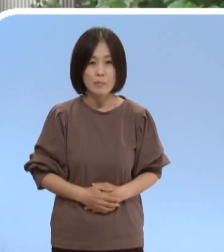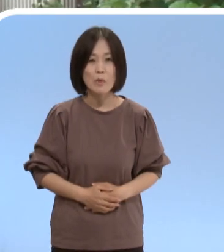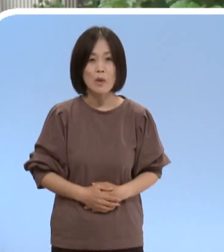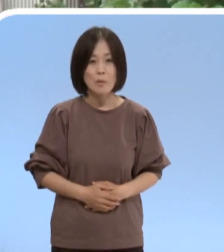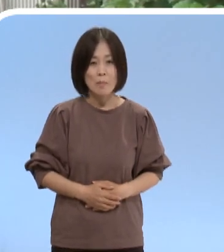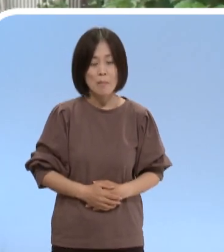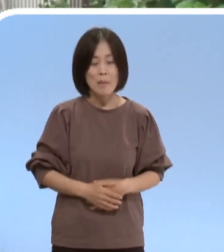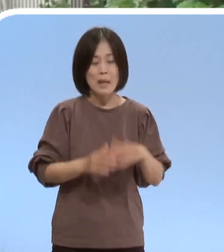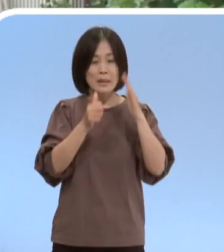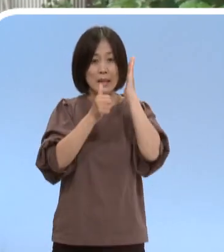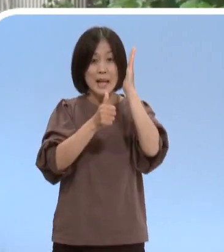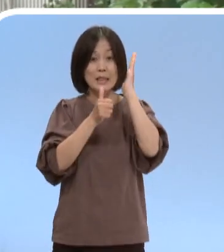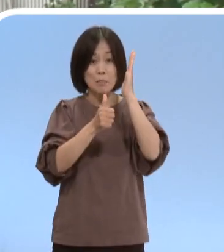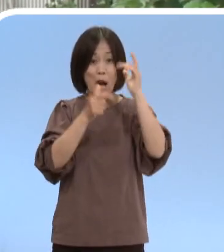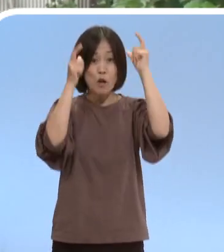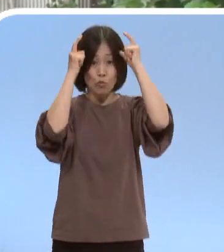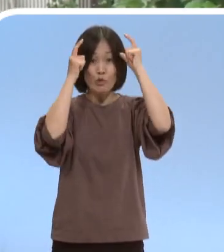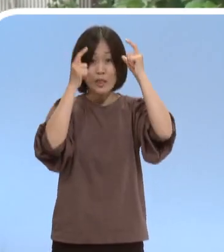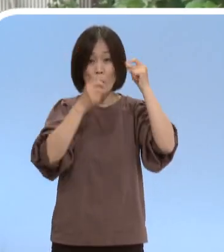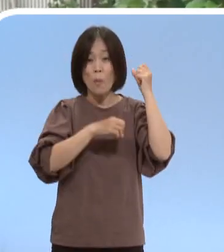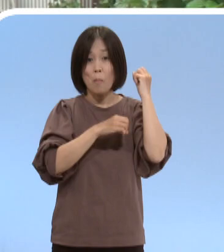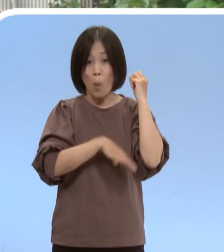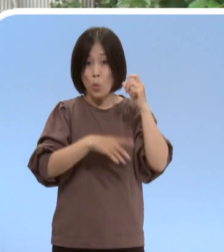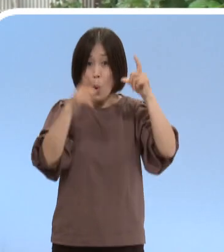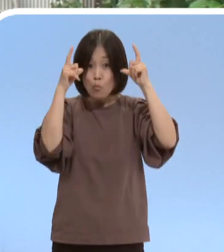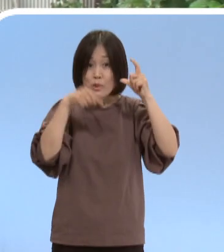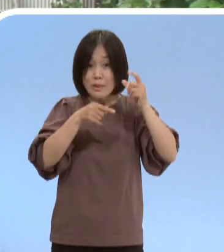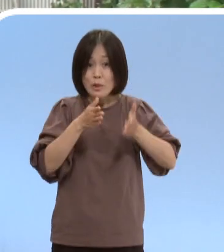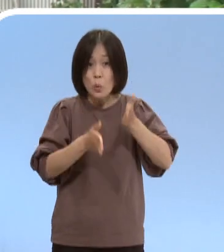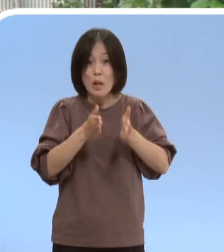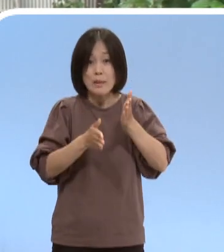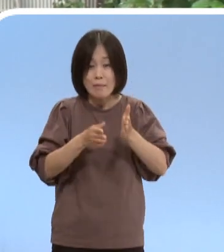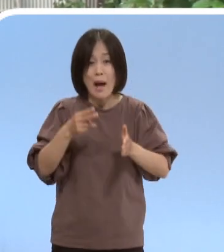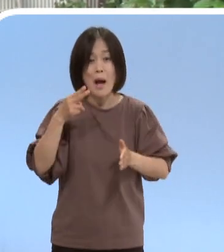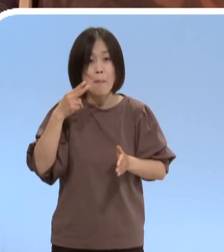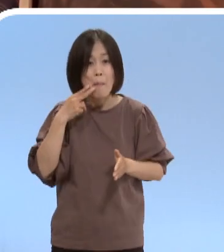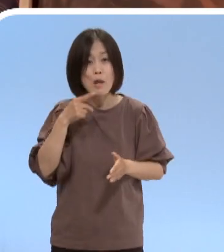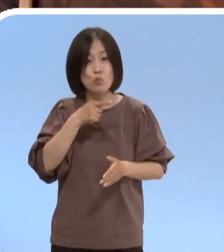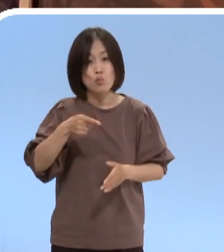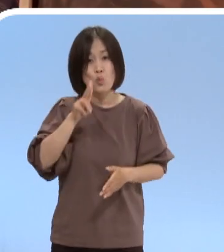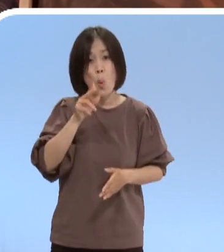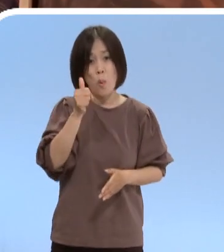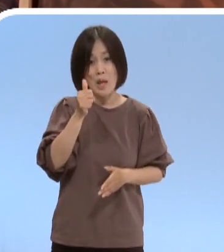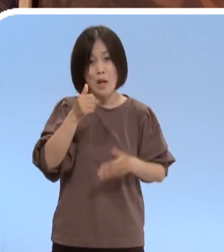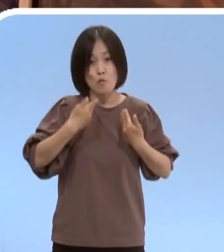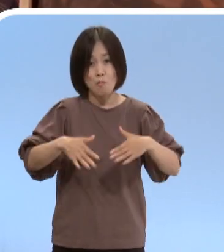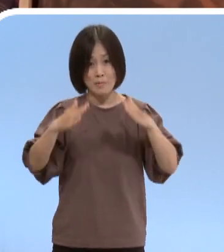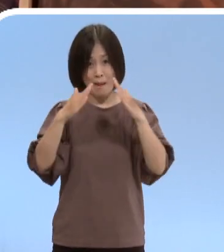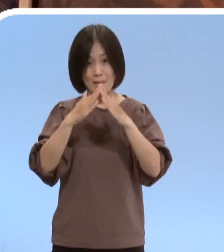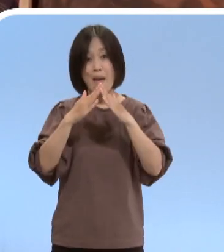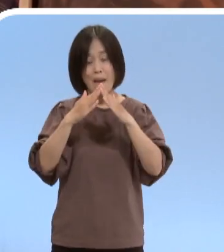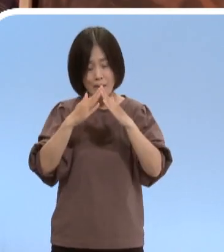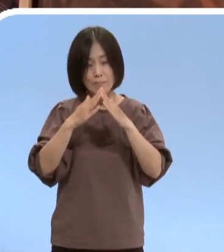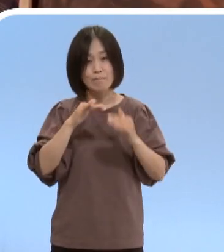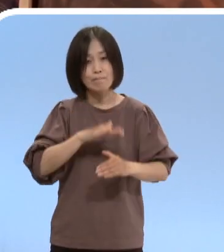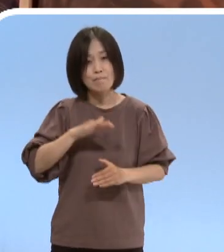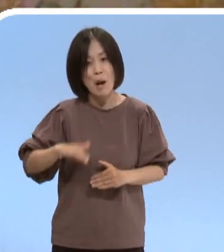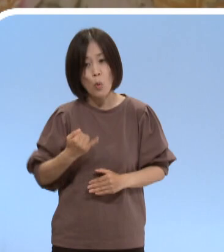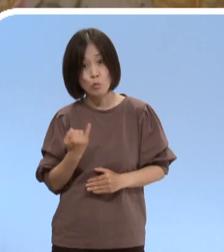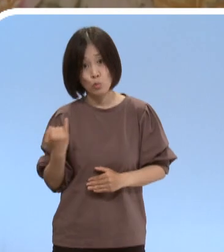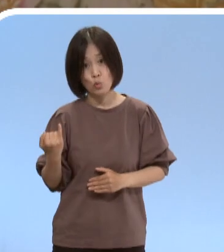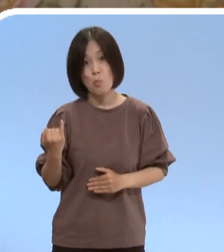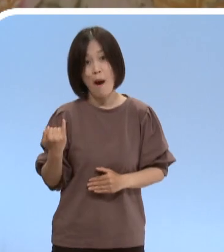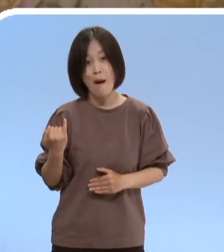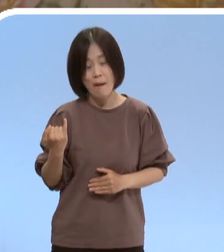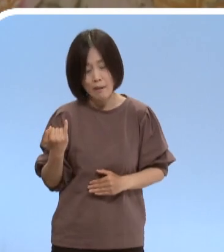続いて田島牛のルーツ、田尻号を育てた田尻松蔵さんの生家へ。当時を知っ